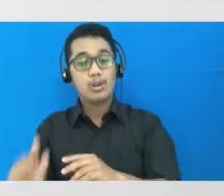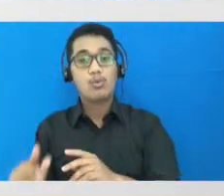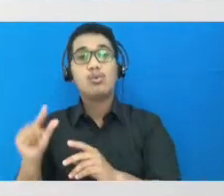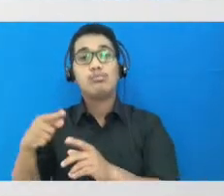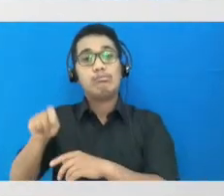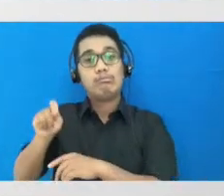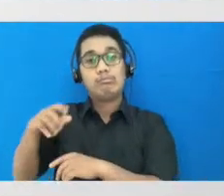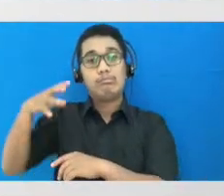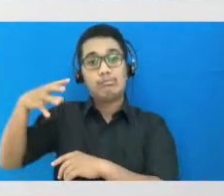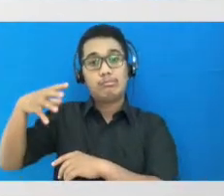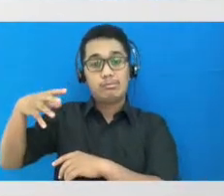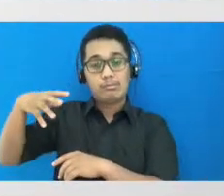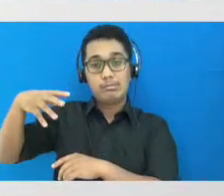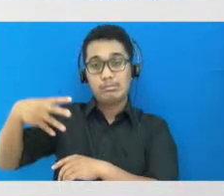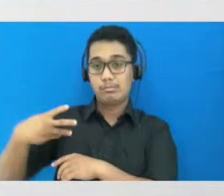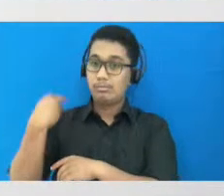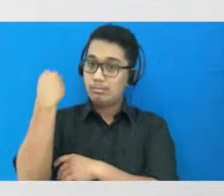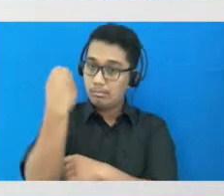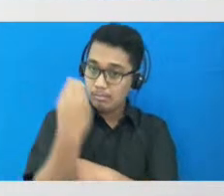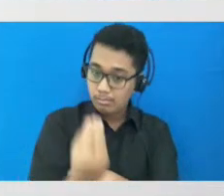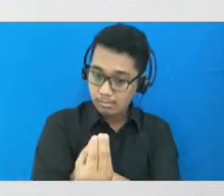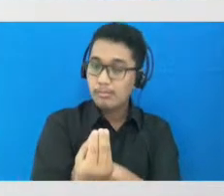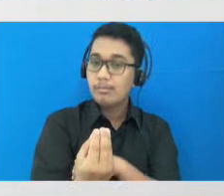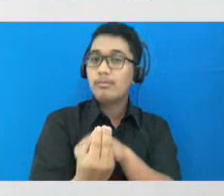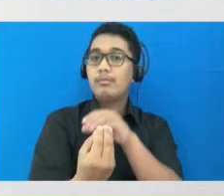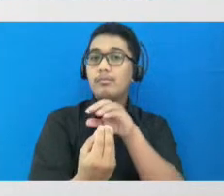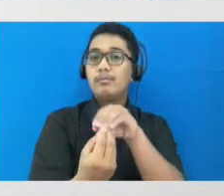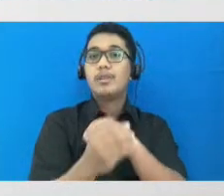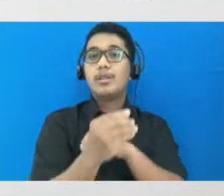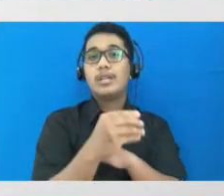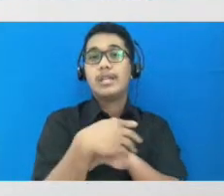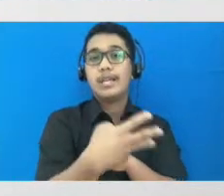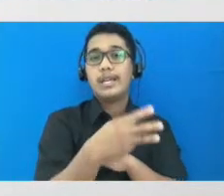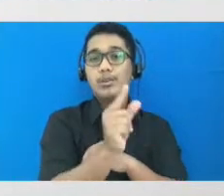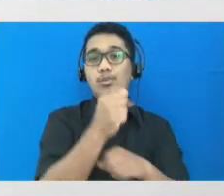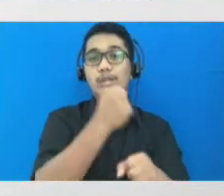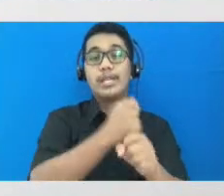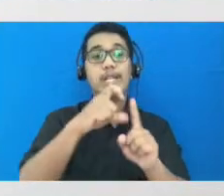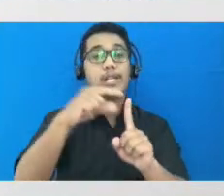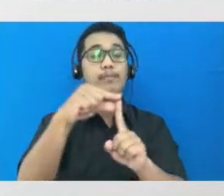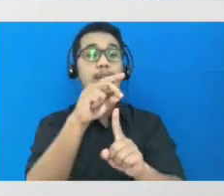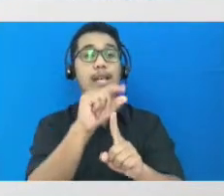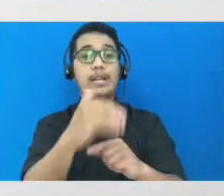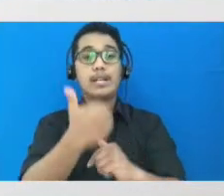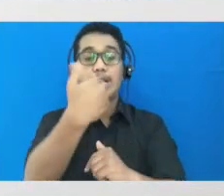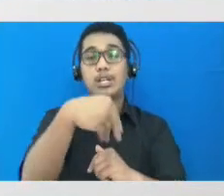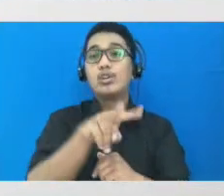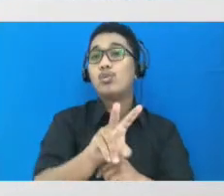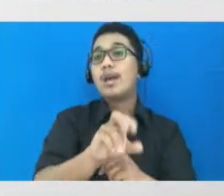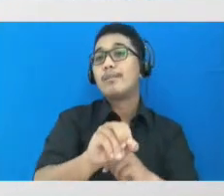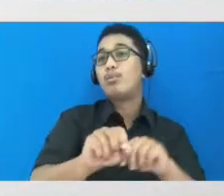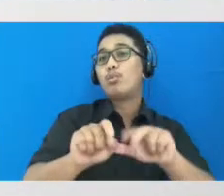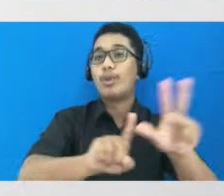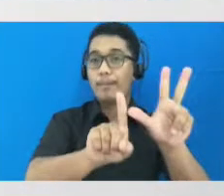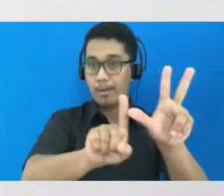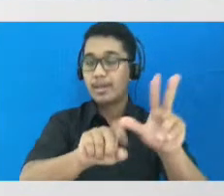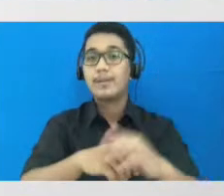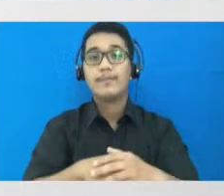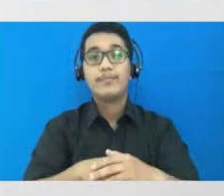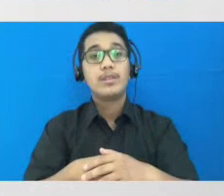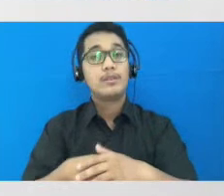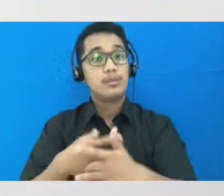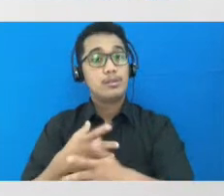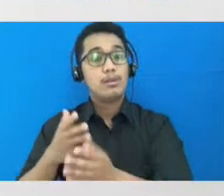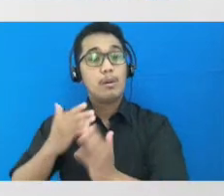maka full implementasi dari EU GDPR ini terjadi pada tahun 2018. Dan yang membedakan EU GDPR